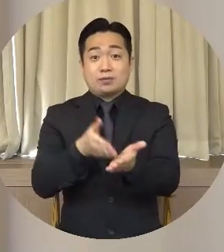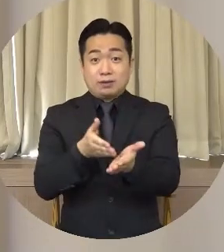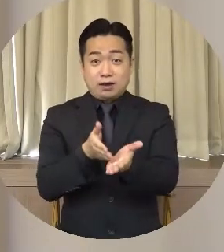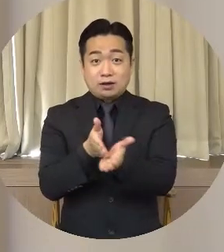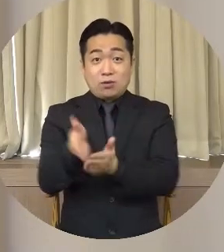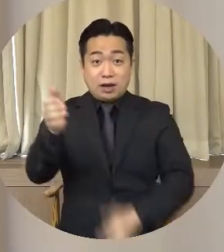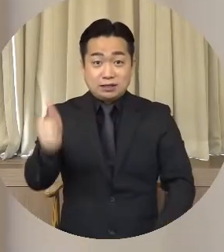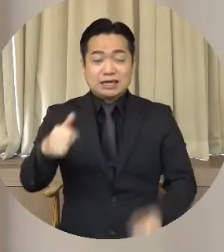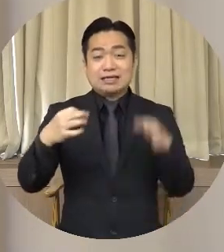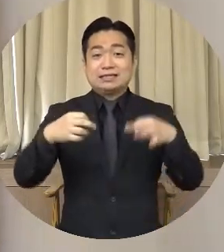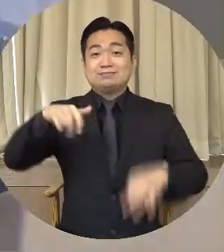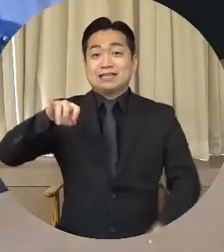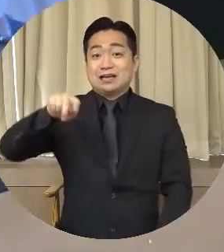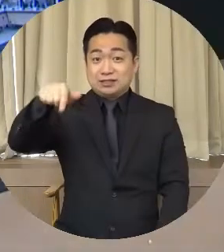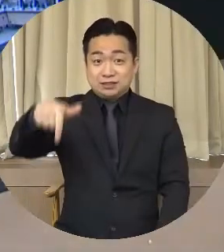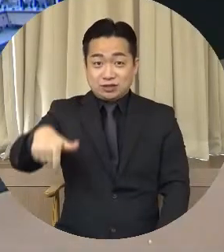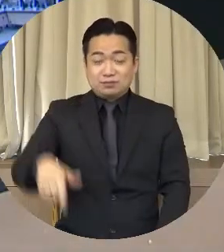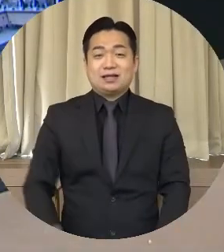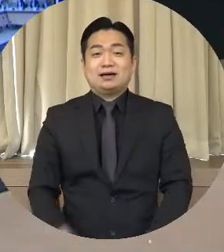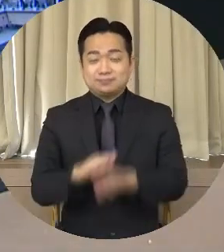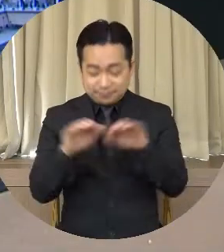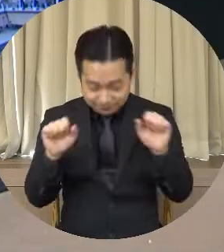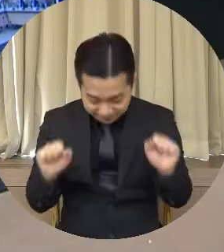사회인권과장 김재석입니다.